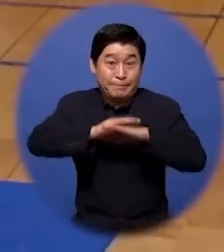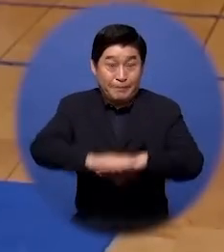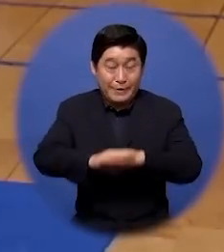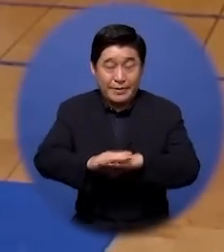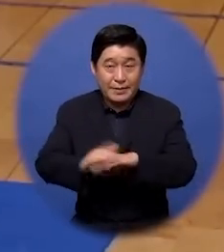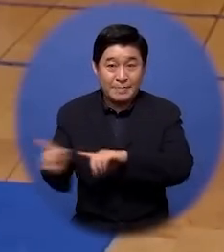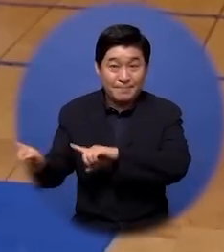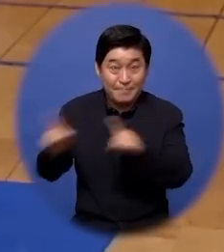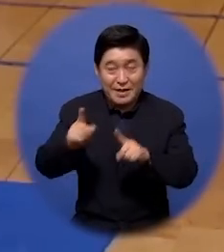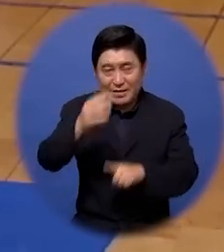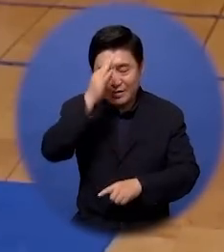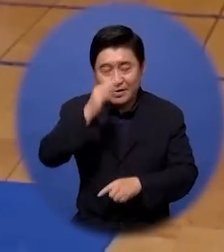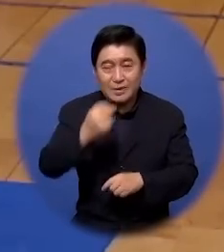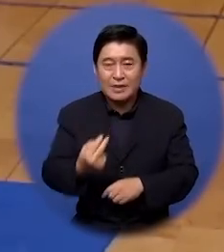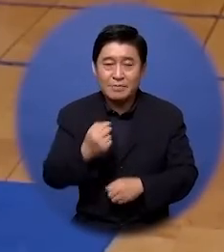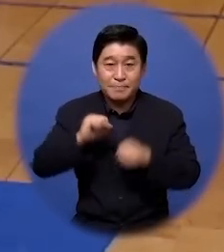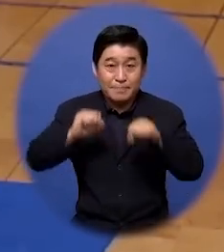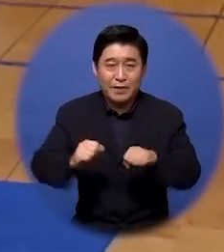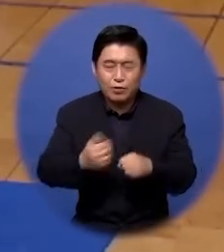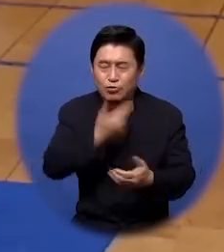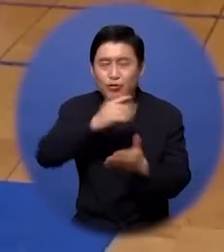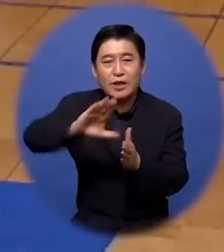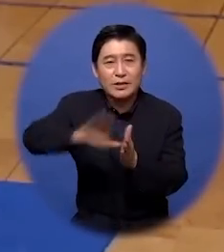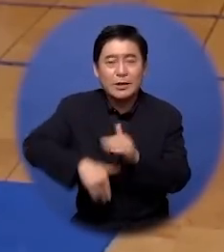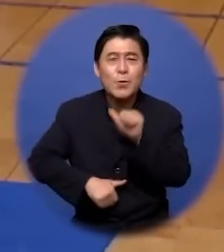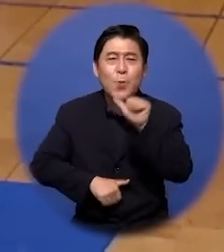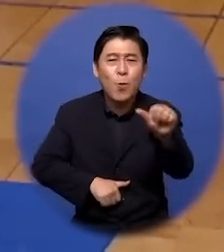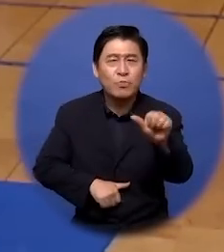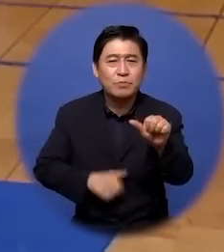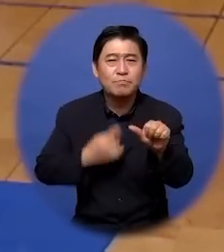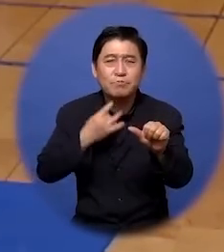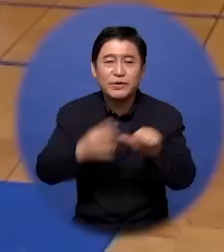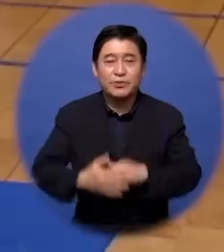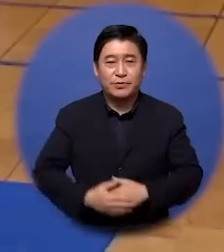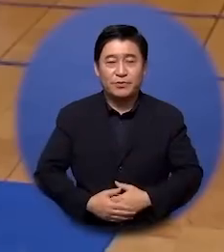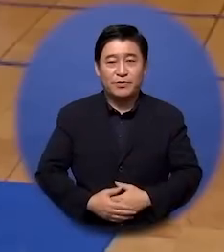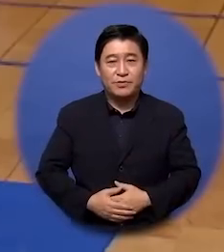심폐소생술로 생명을 살릴 수 있는 골든타임은 딱 5분이야.